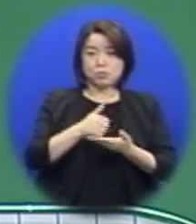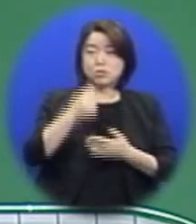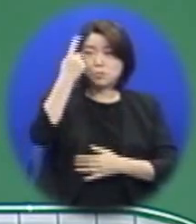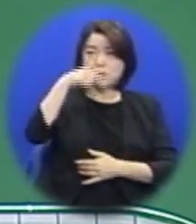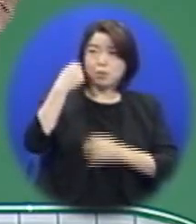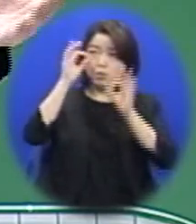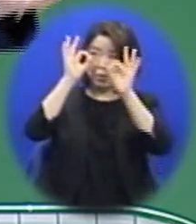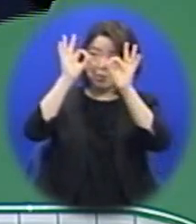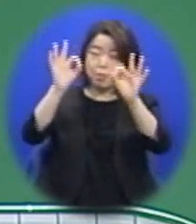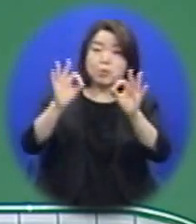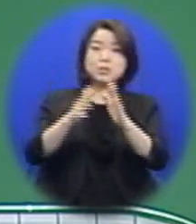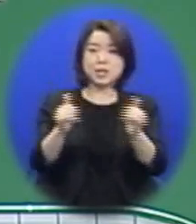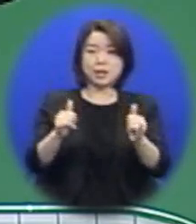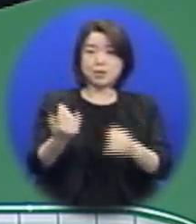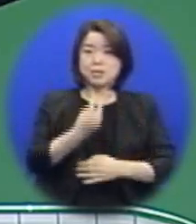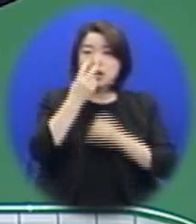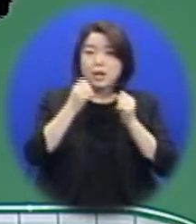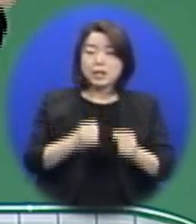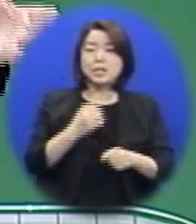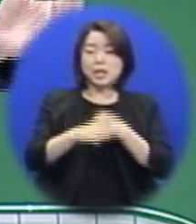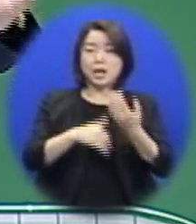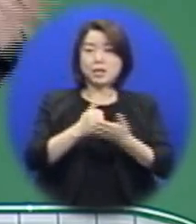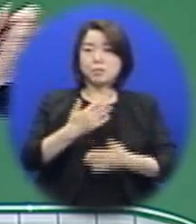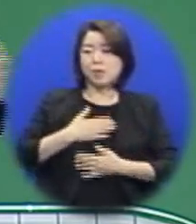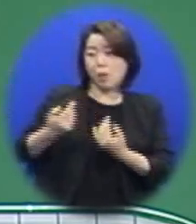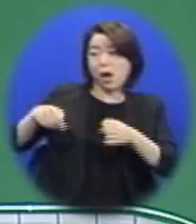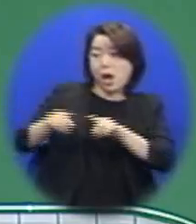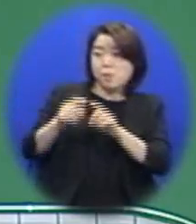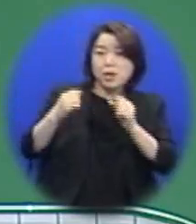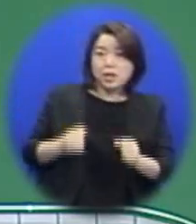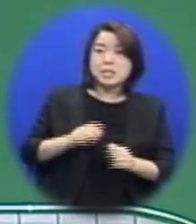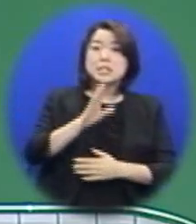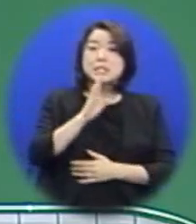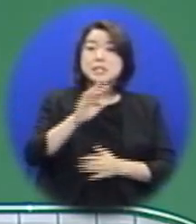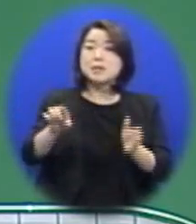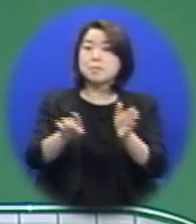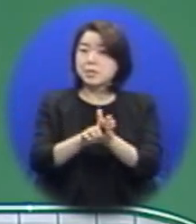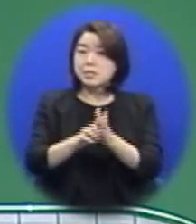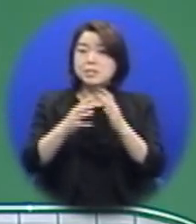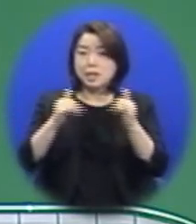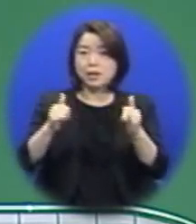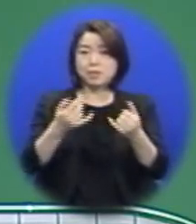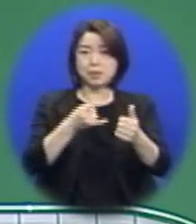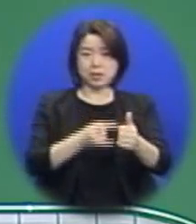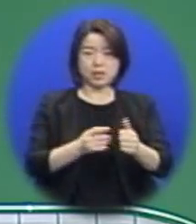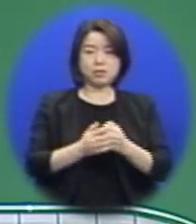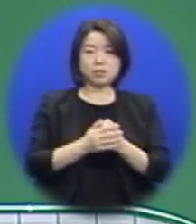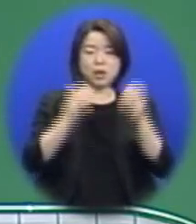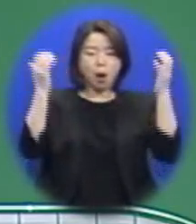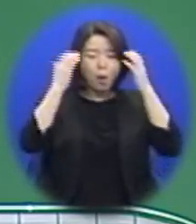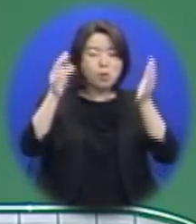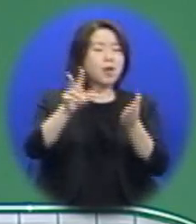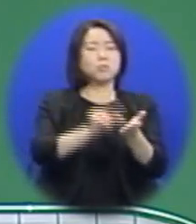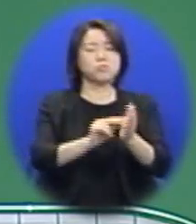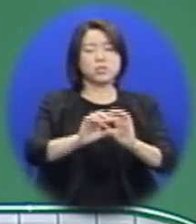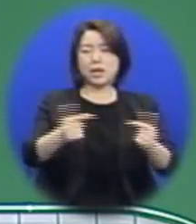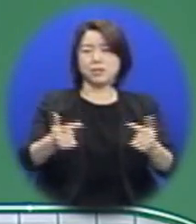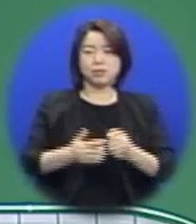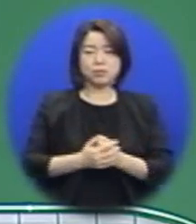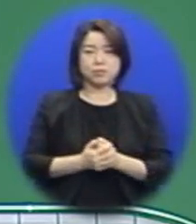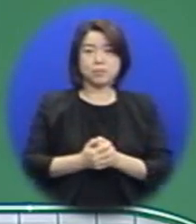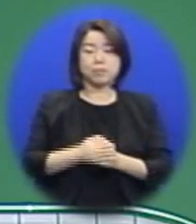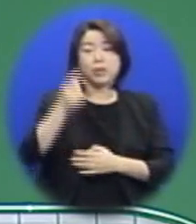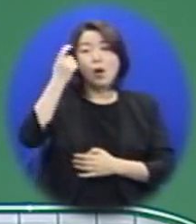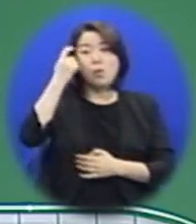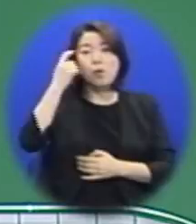바라본 사람, 살아계신 하나님이 나와 함께 계시는 게 진짜 믿어진 사람에게는 고난이 문제가 안 됩니다.